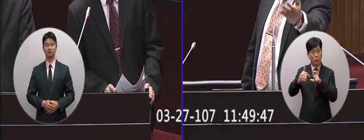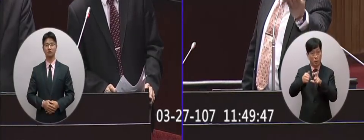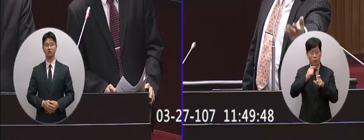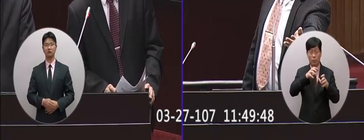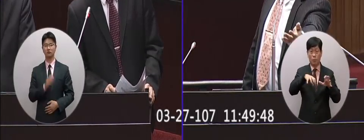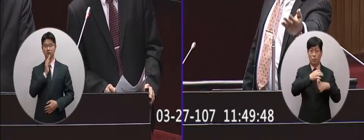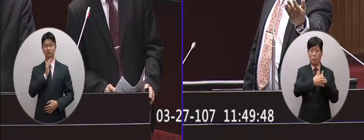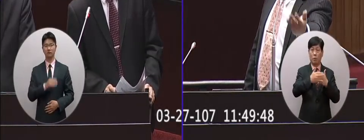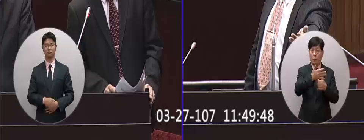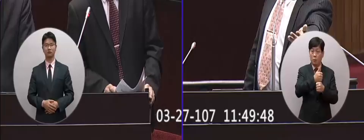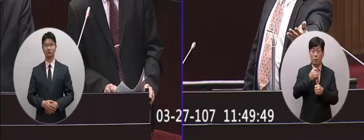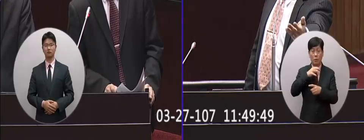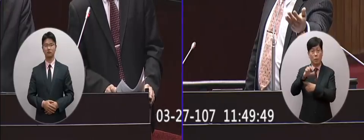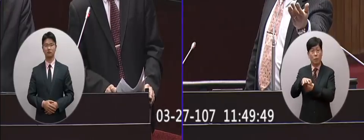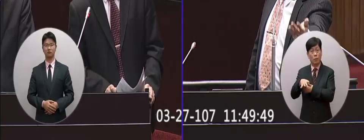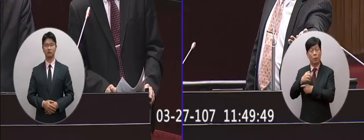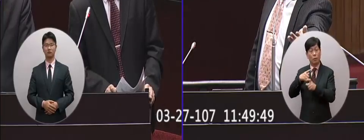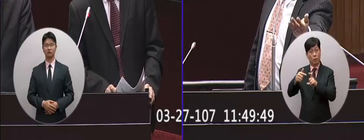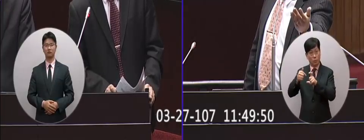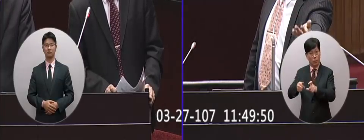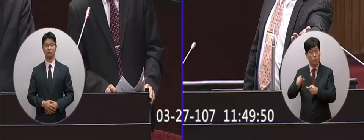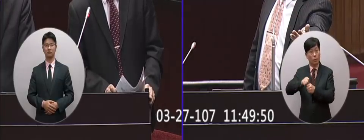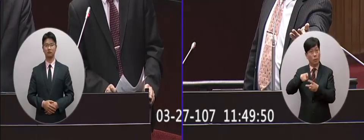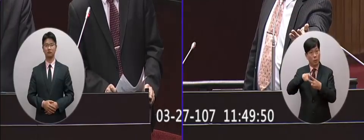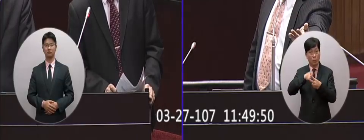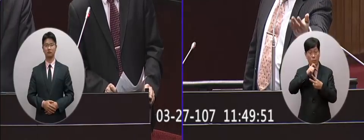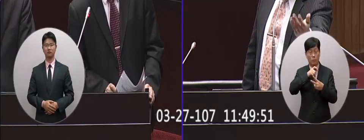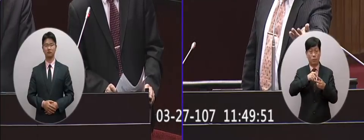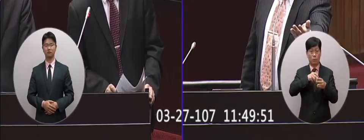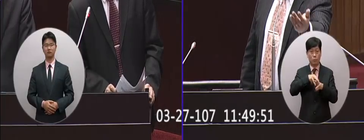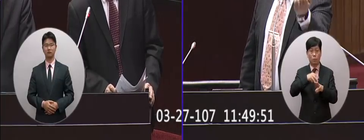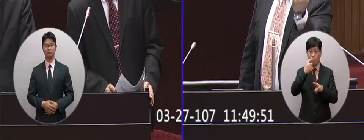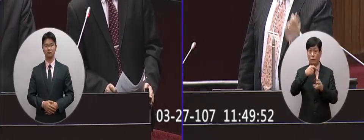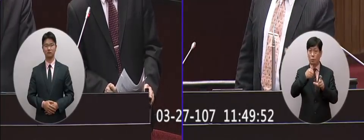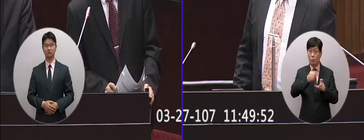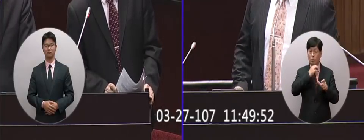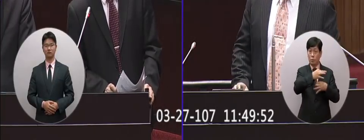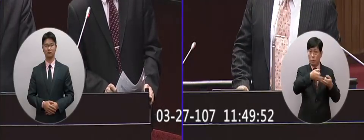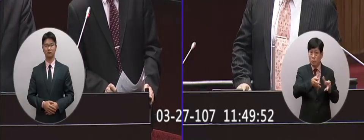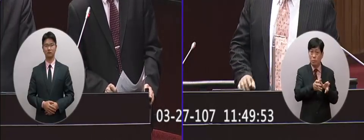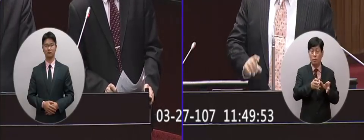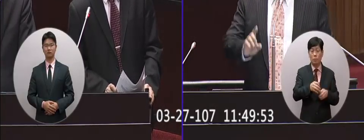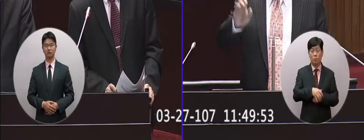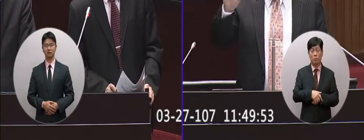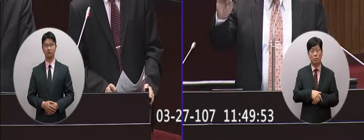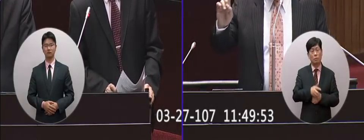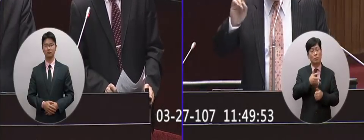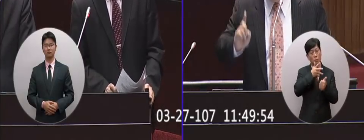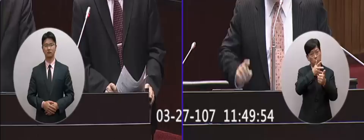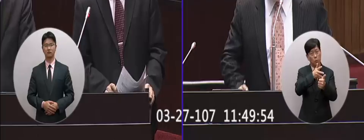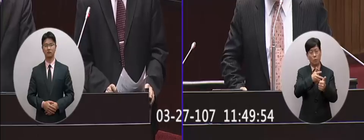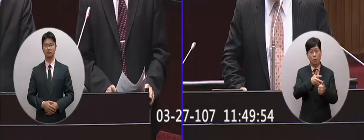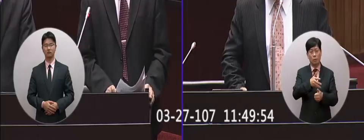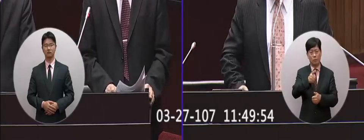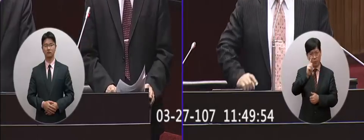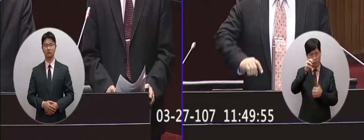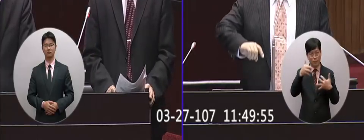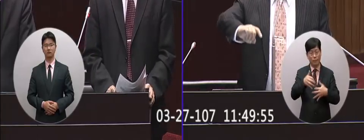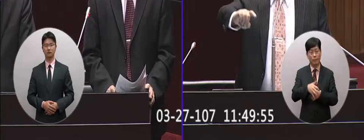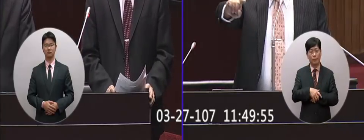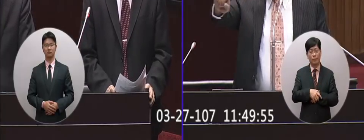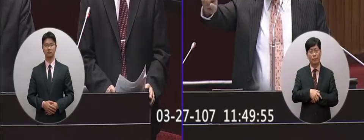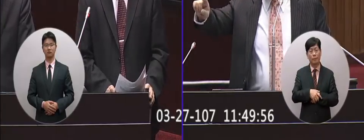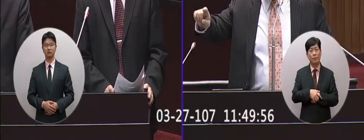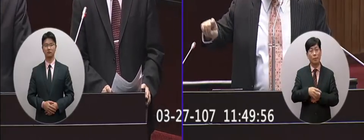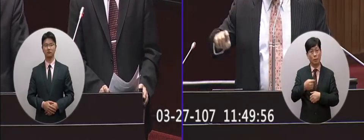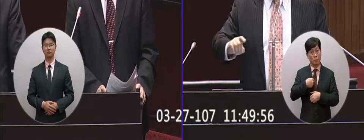保署嘛，农业园区是农委会嘛，加工出口区是经济部嘛，各县市还有工业区。院长，我这里要请教的一个问题就是，